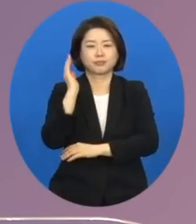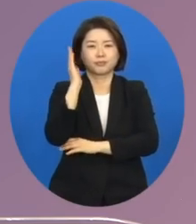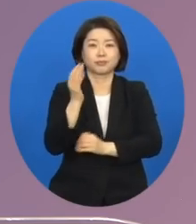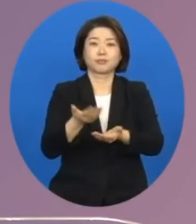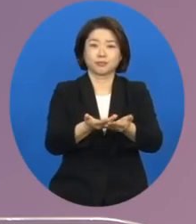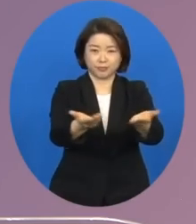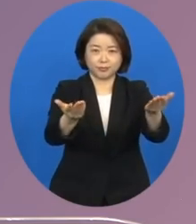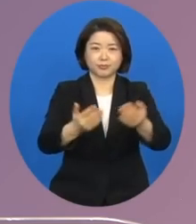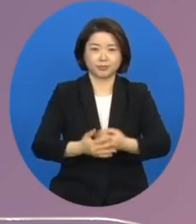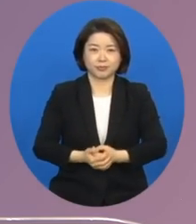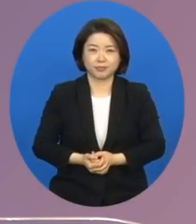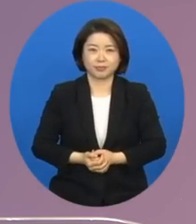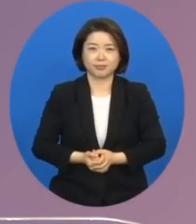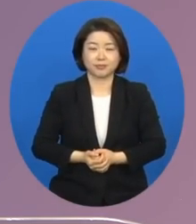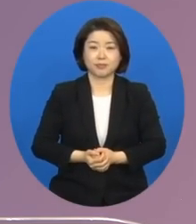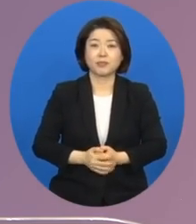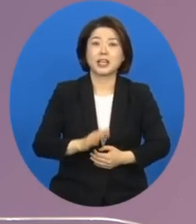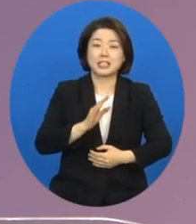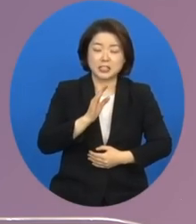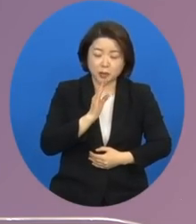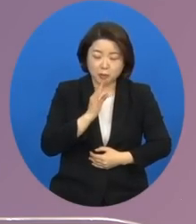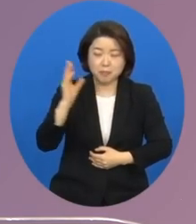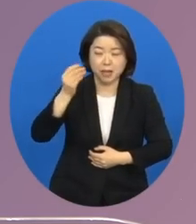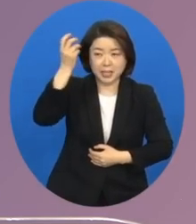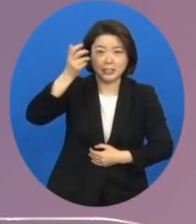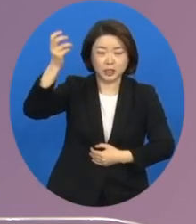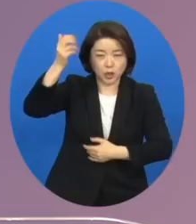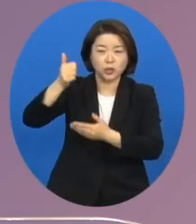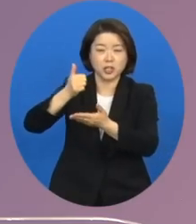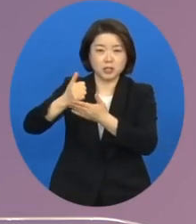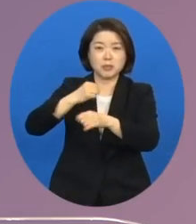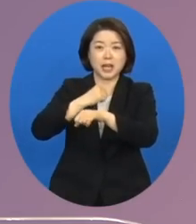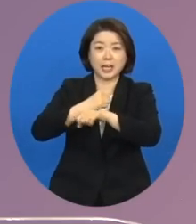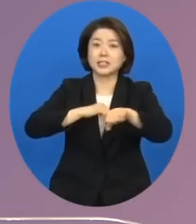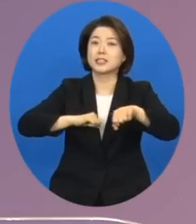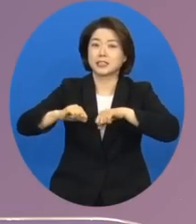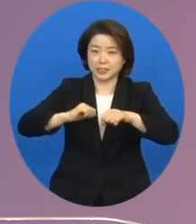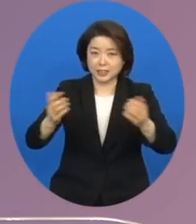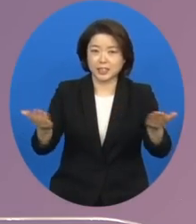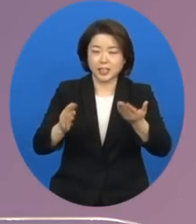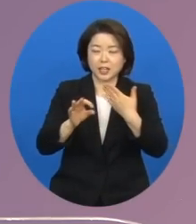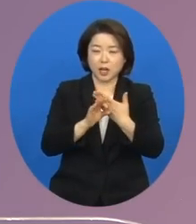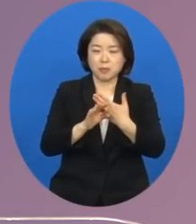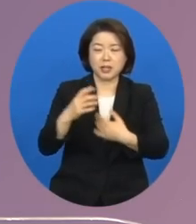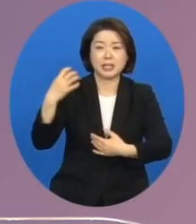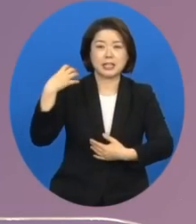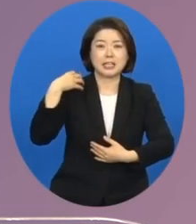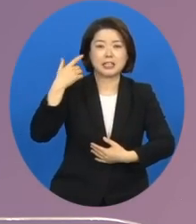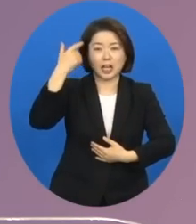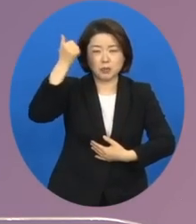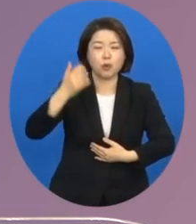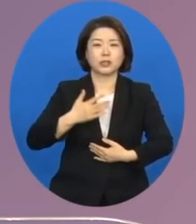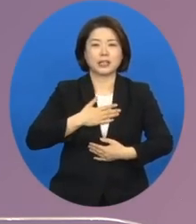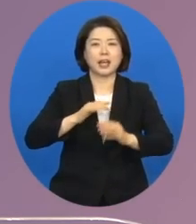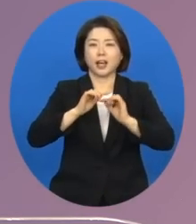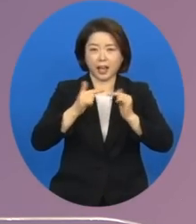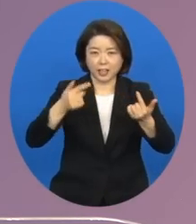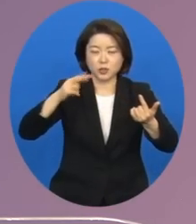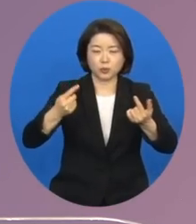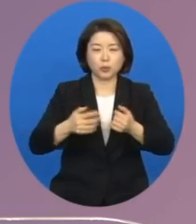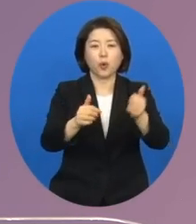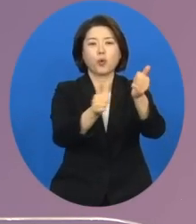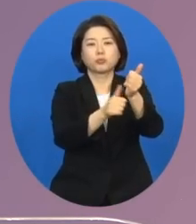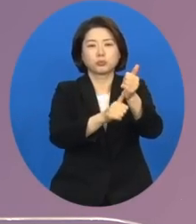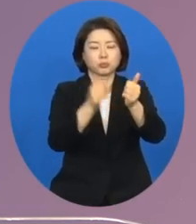해주셨는데 정말 성령께서 하시는 일이라면 담임목사가 아니라도 부목사님들을